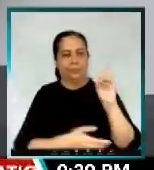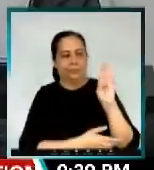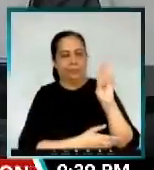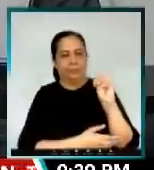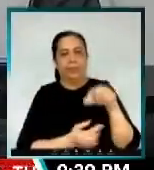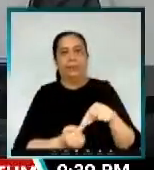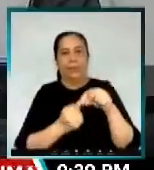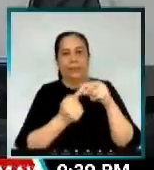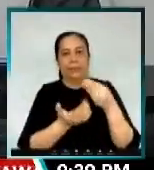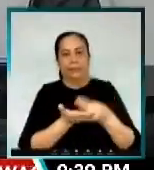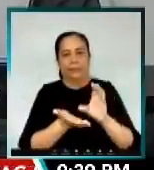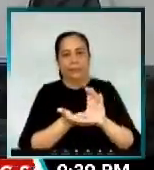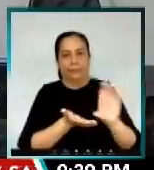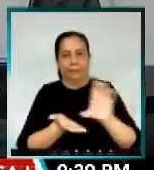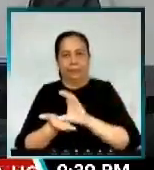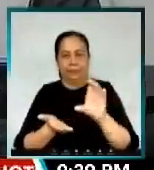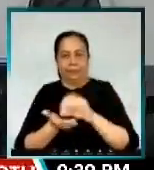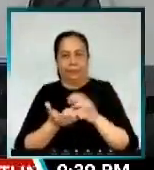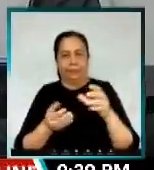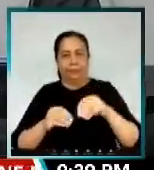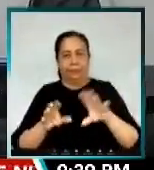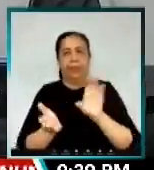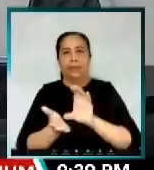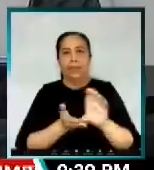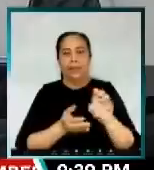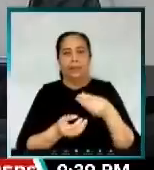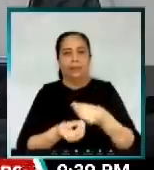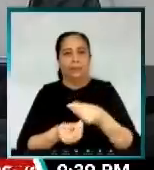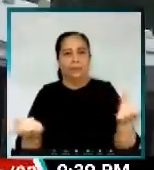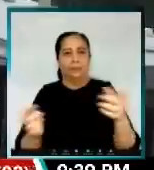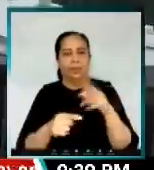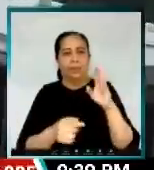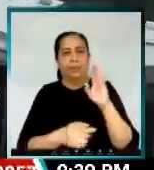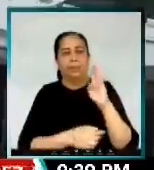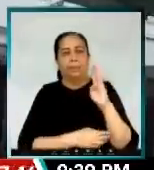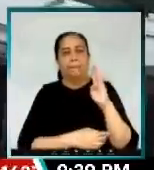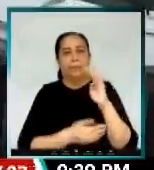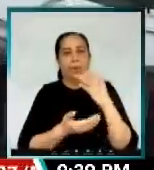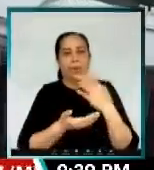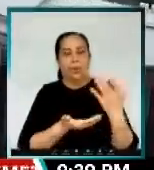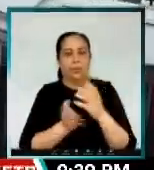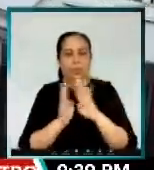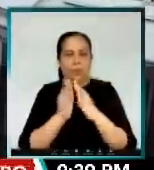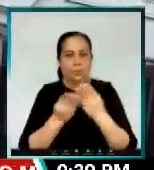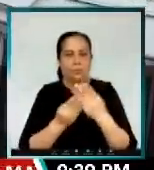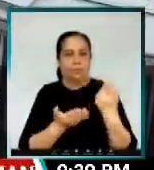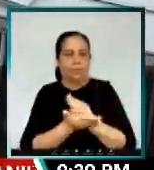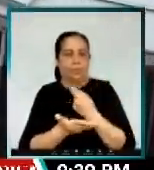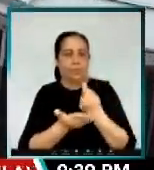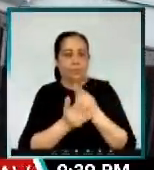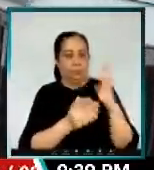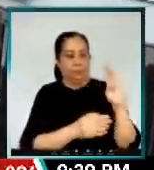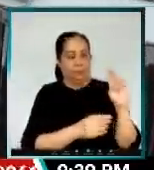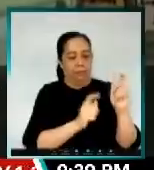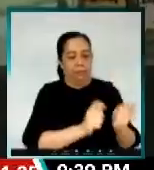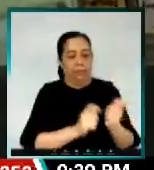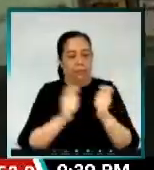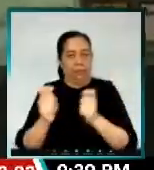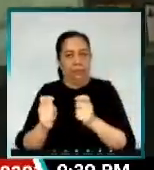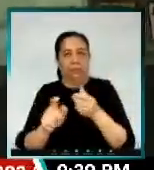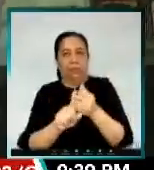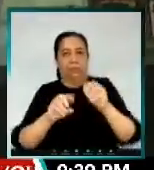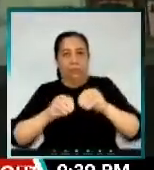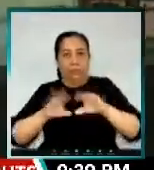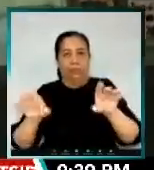Release Order at Notice of Cash Allocation sa Bureau of Treasury. Saka ililipat ng Bureau of Treasury sa mga local government unit.